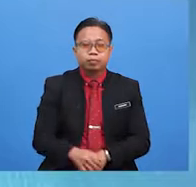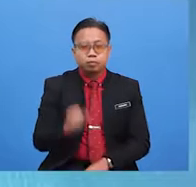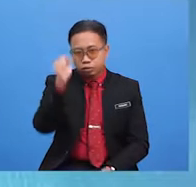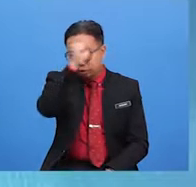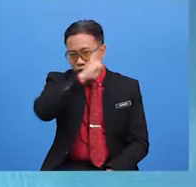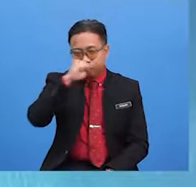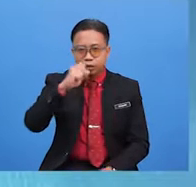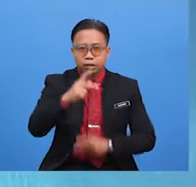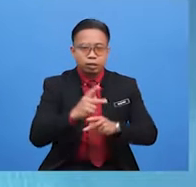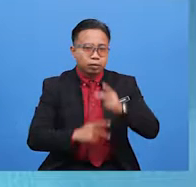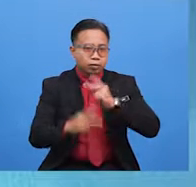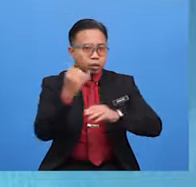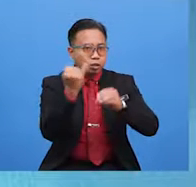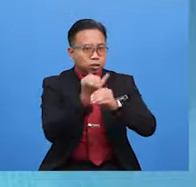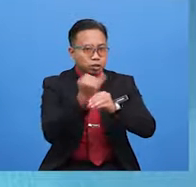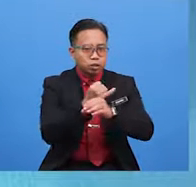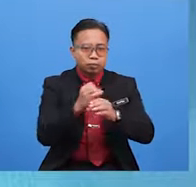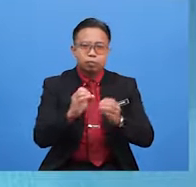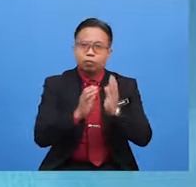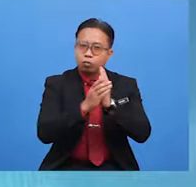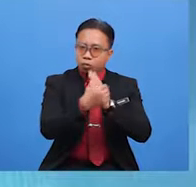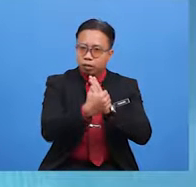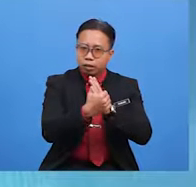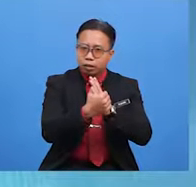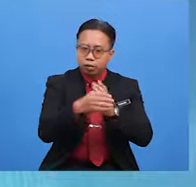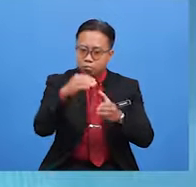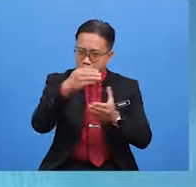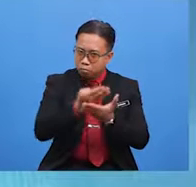pula disebabkan oleh komposisi kimia bahan tersebut.